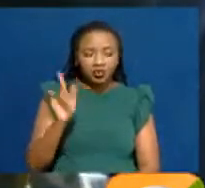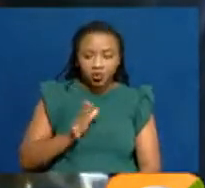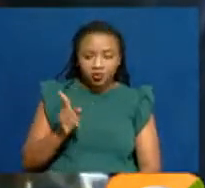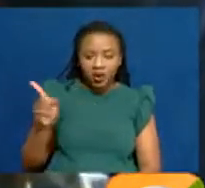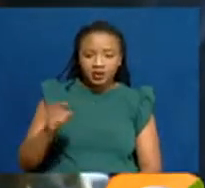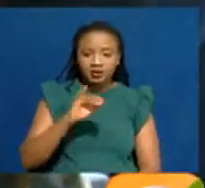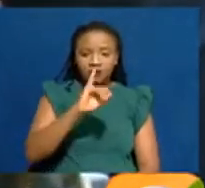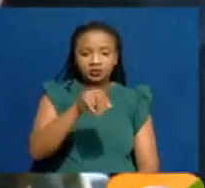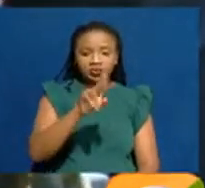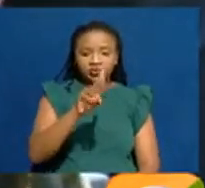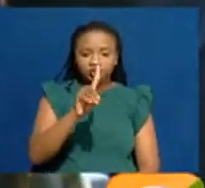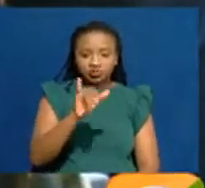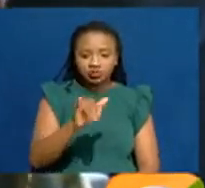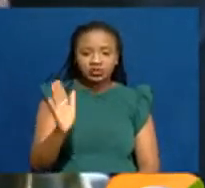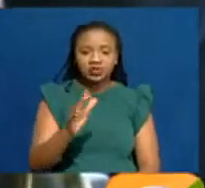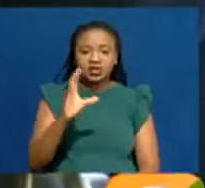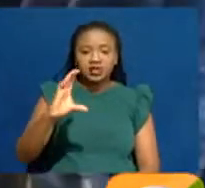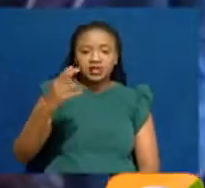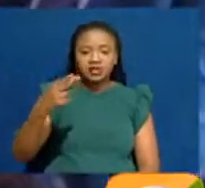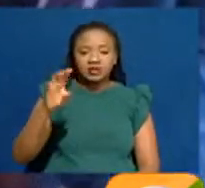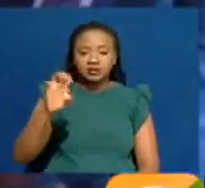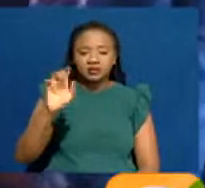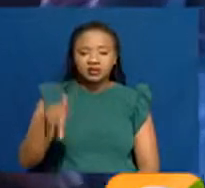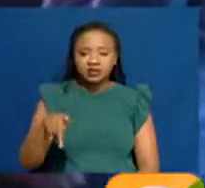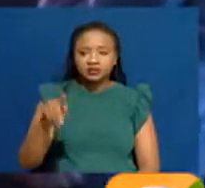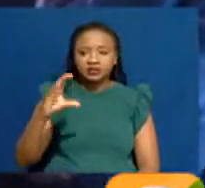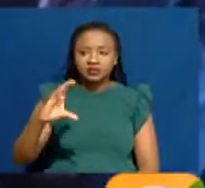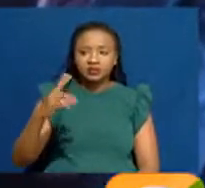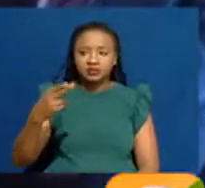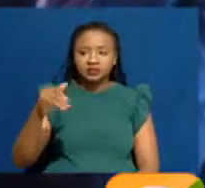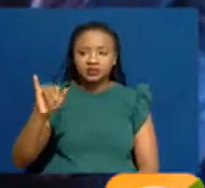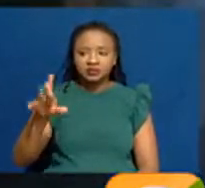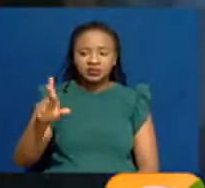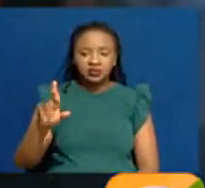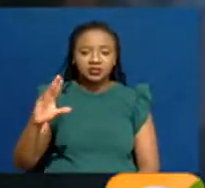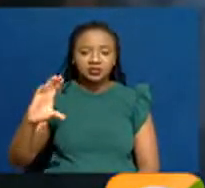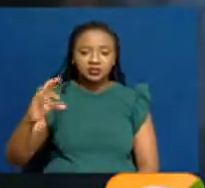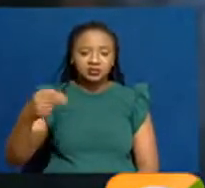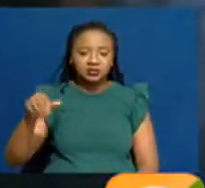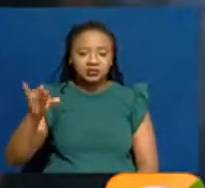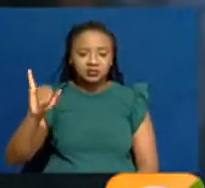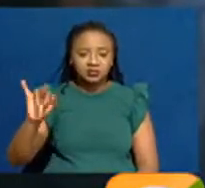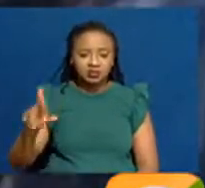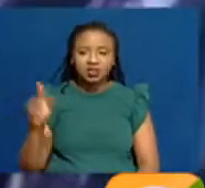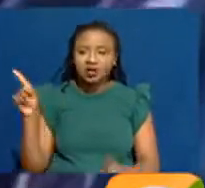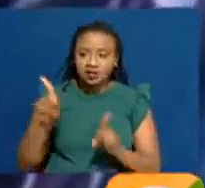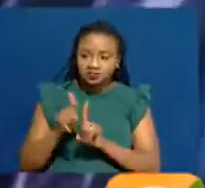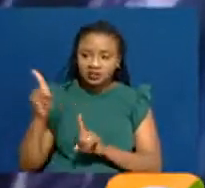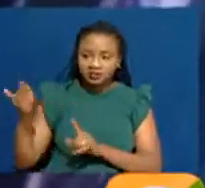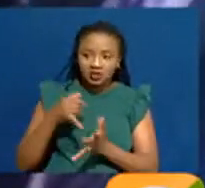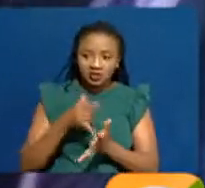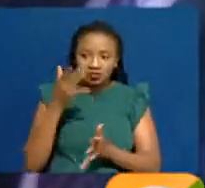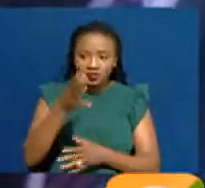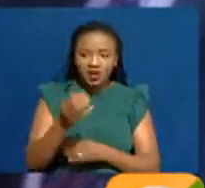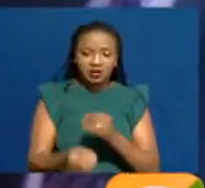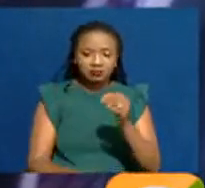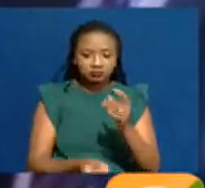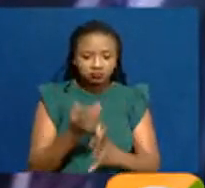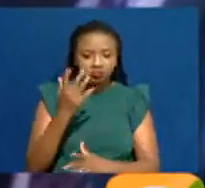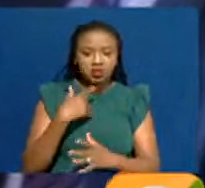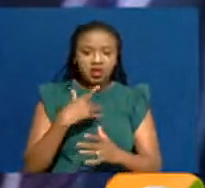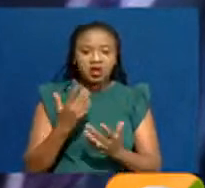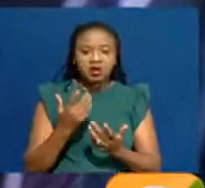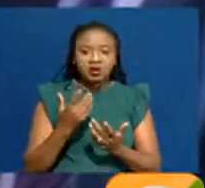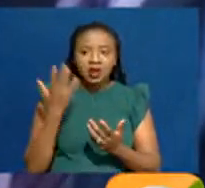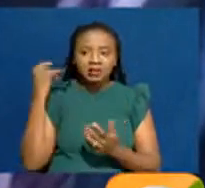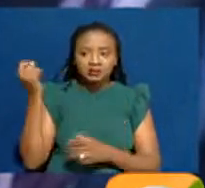ni mkurugenzi wa kampuni ya First Choice. Judy alikuwa miongoni mwa watu waliohudhuria uzinduzi wa huduma za serikali mitandaoni